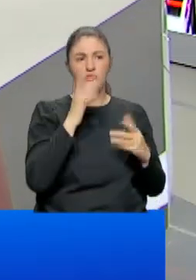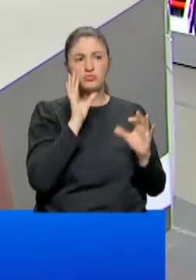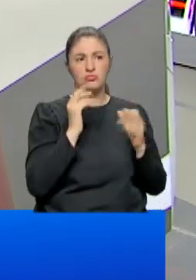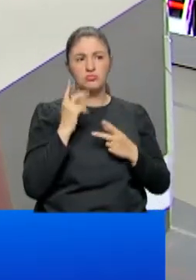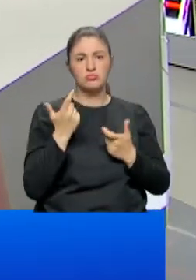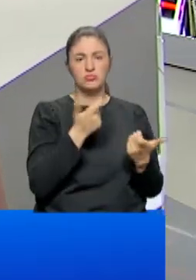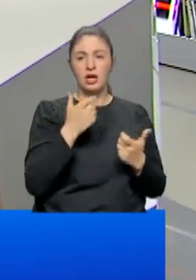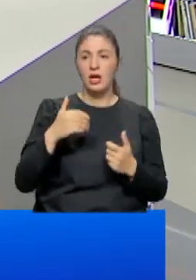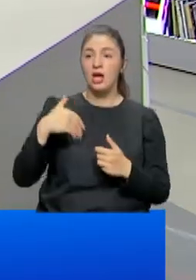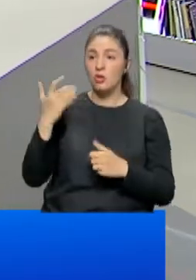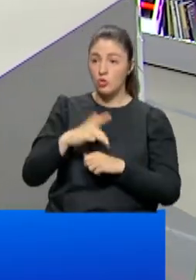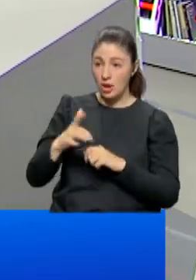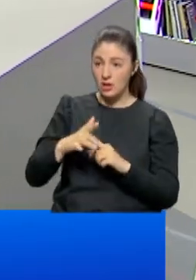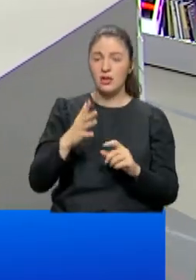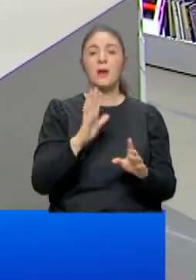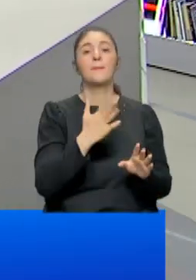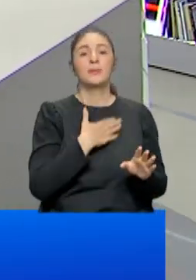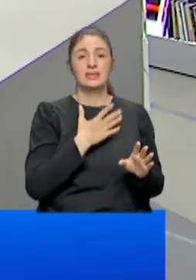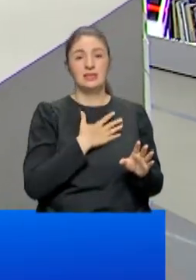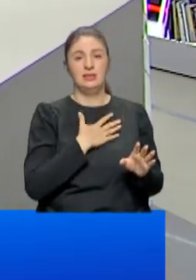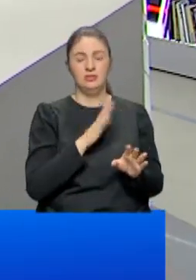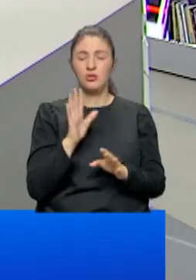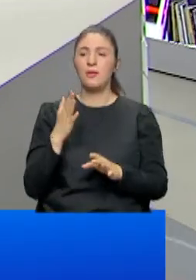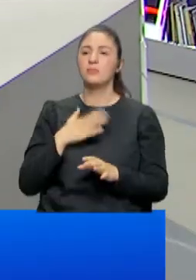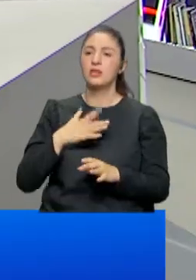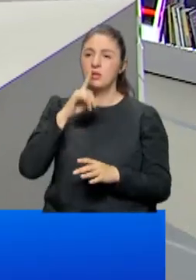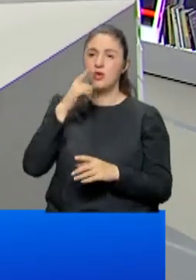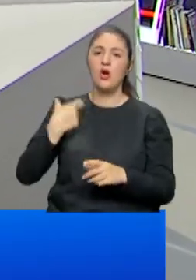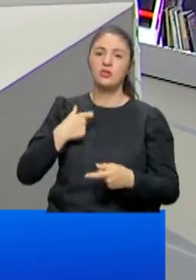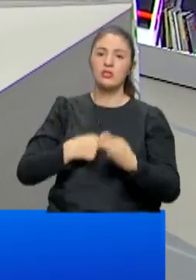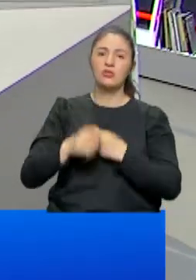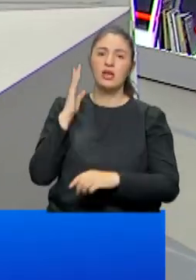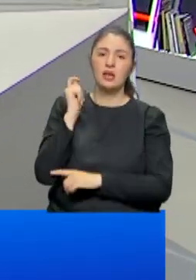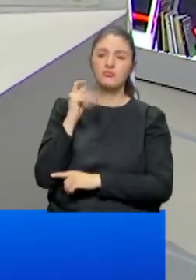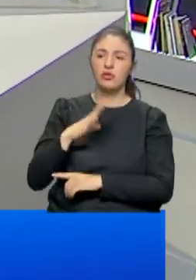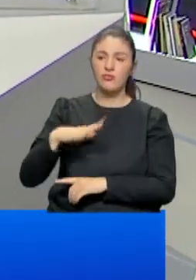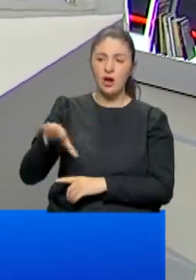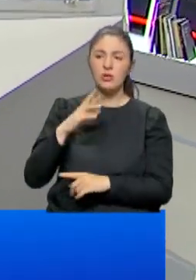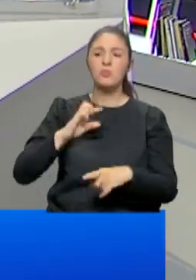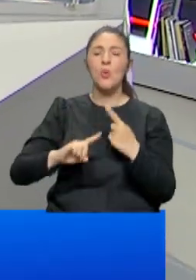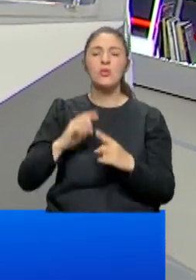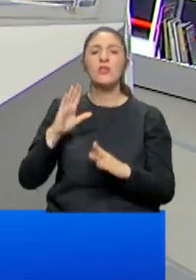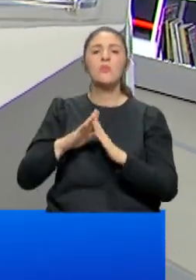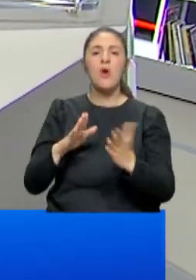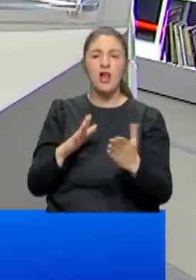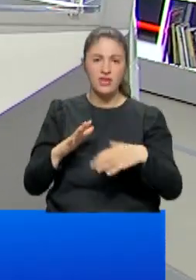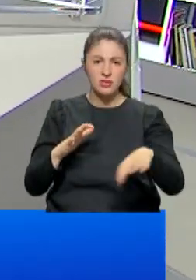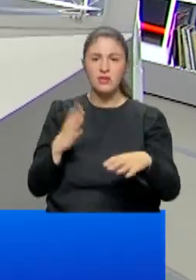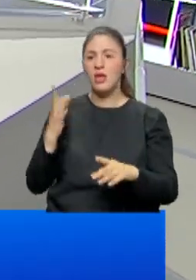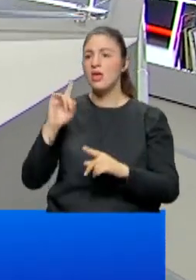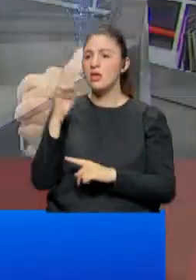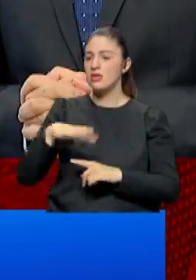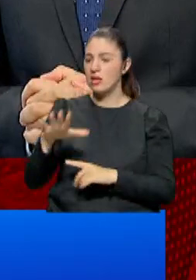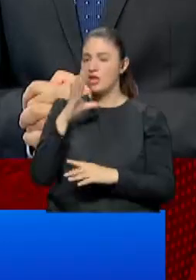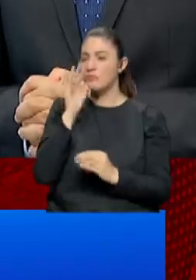En azından gözlemlerinize diğer ülkelerden bizden bizden bizden Sadece özel sektör temsilcileri vardı politikadan ne muhalefet kanadından